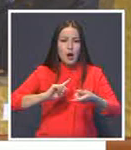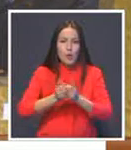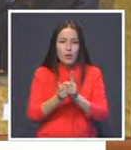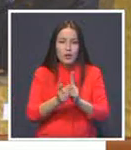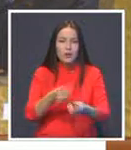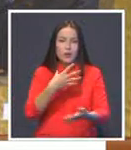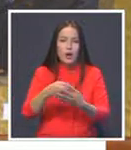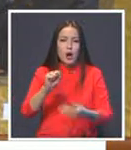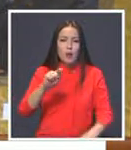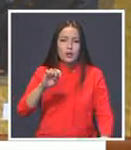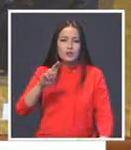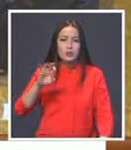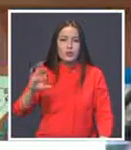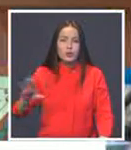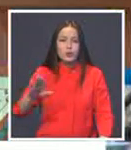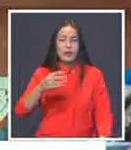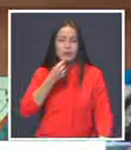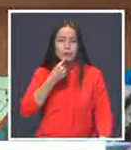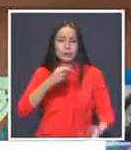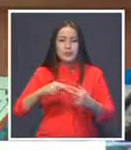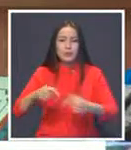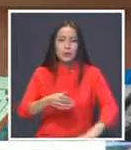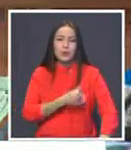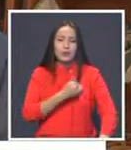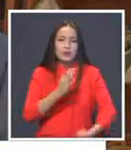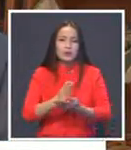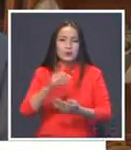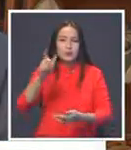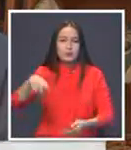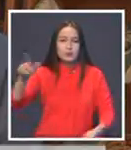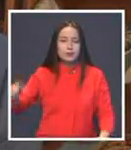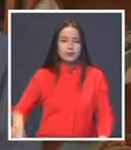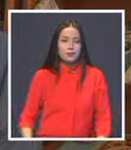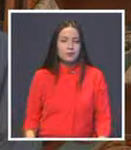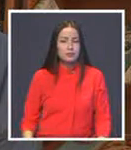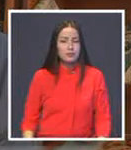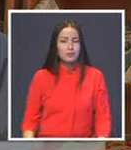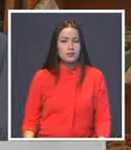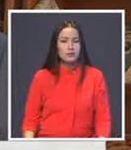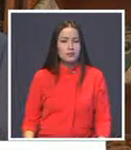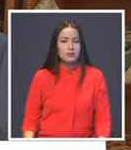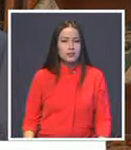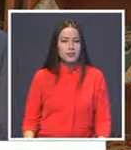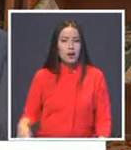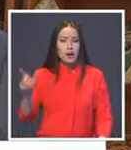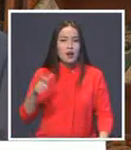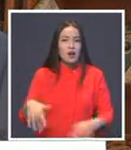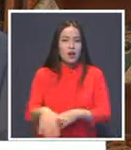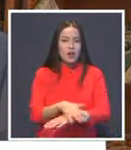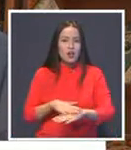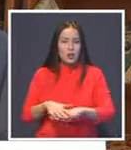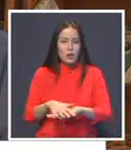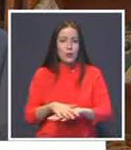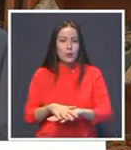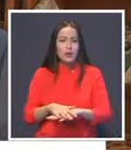да туындыларын әлем тілдеріне тәржімалауды қолға алмақшы. Халық, қоғам ол кісінің шығармаларын жақсы